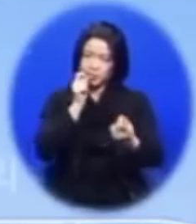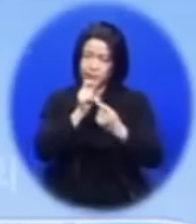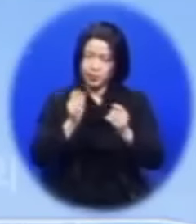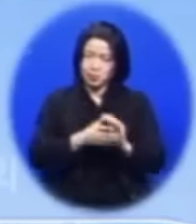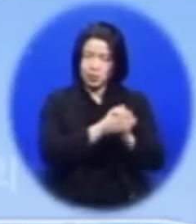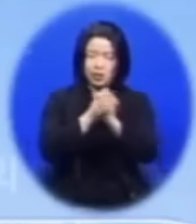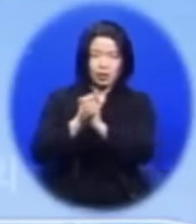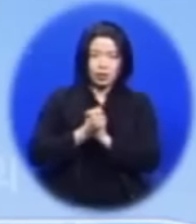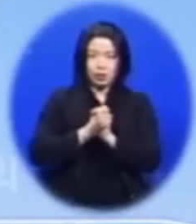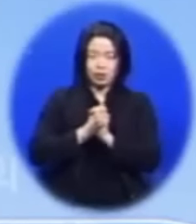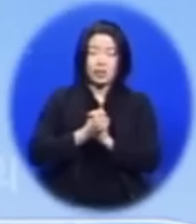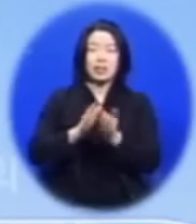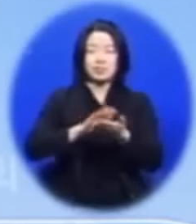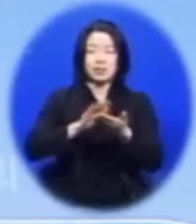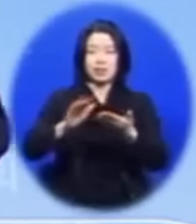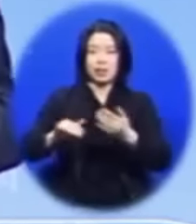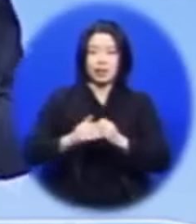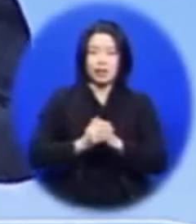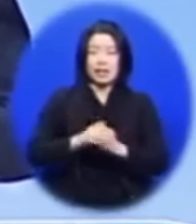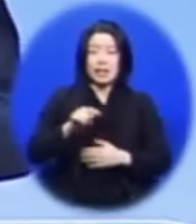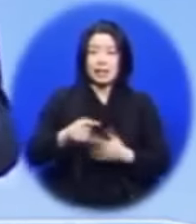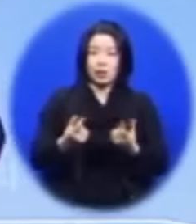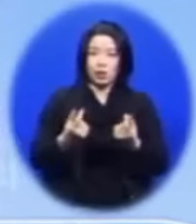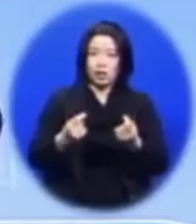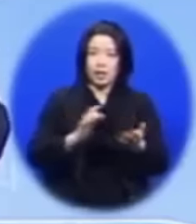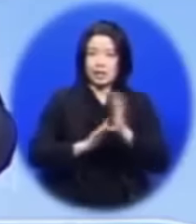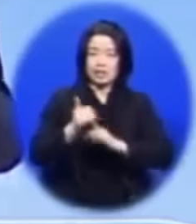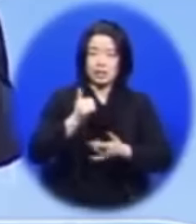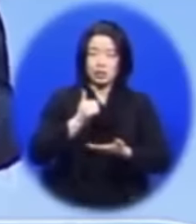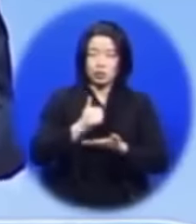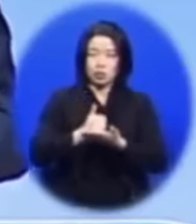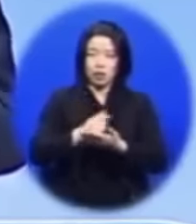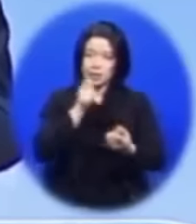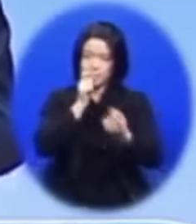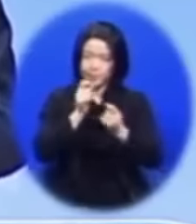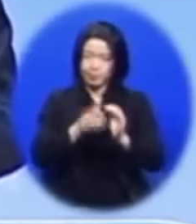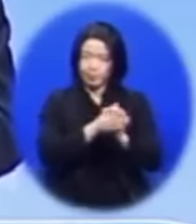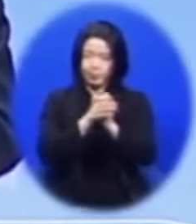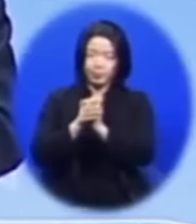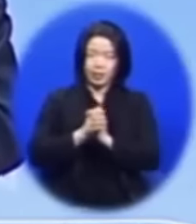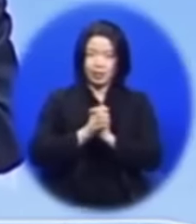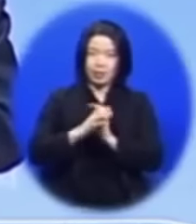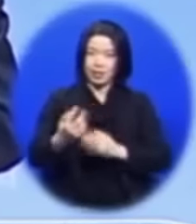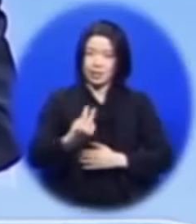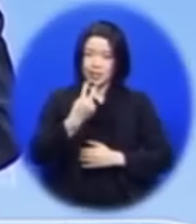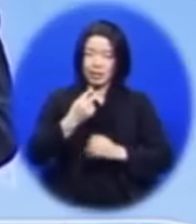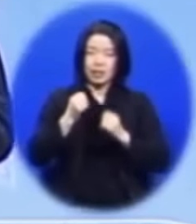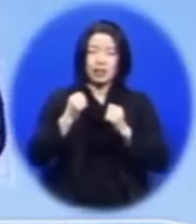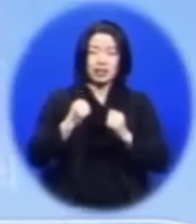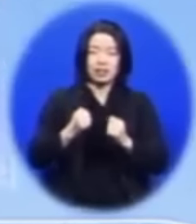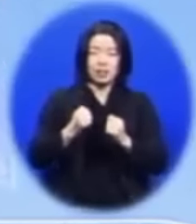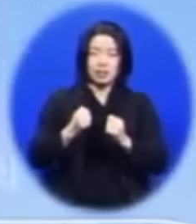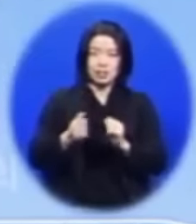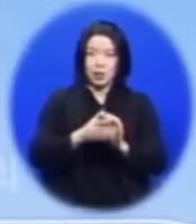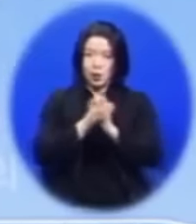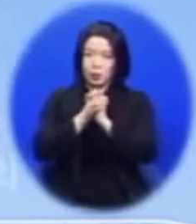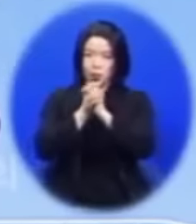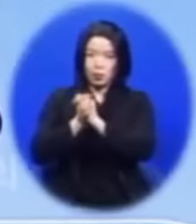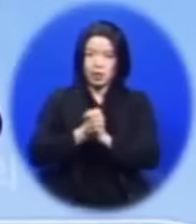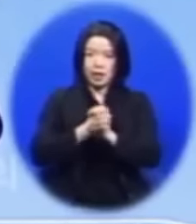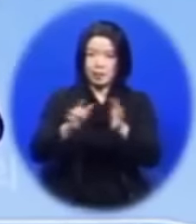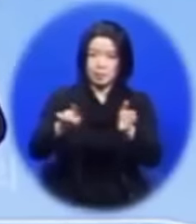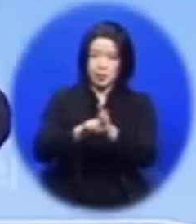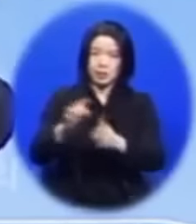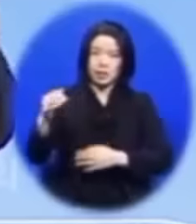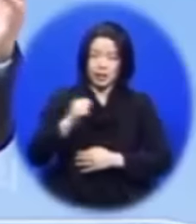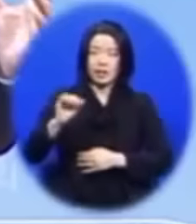교제입니다 이렇게 예수님과 친밀하게 살아서 교제하는 믿음을 갖게 되면